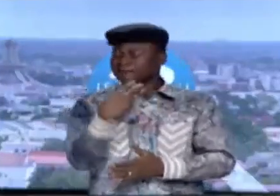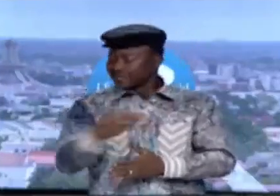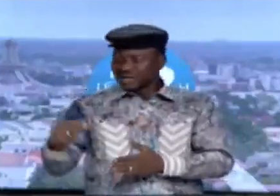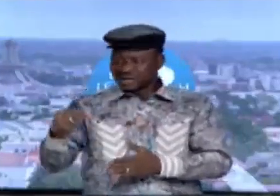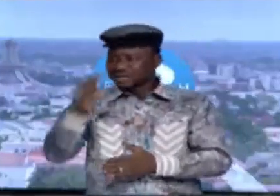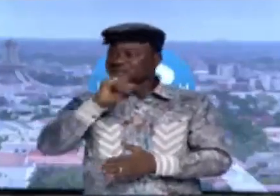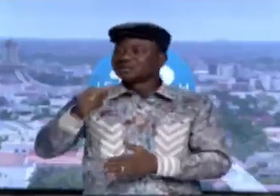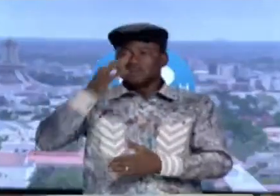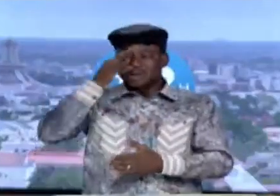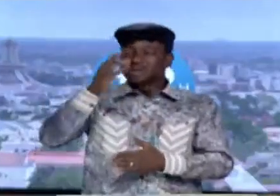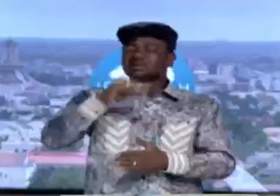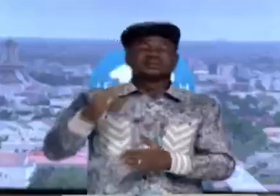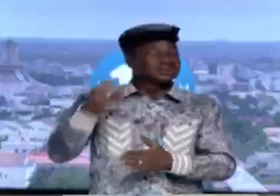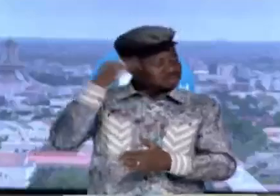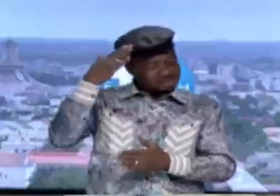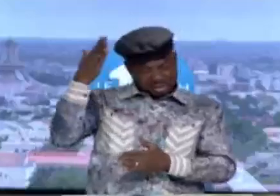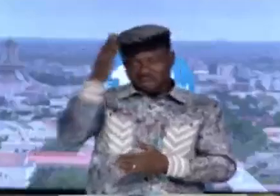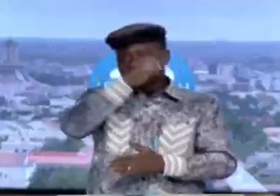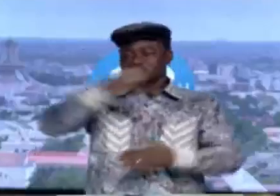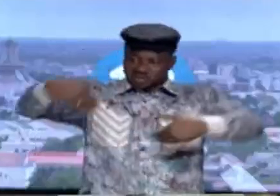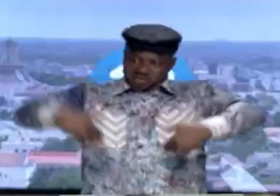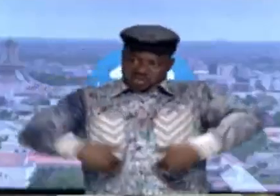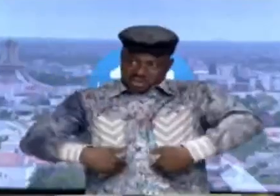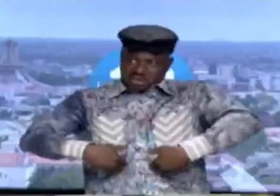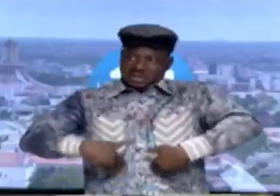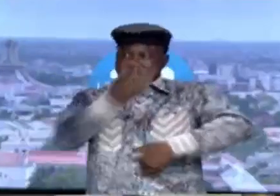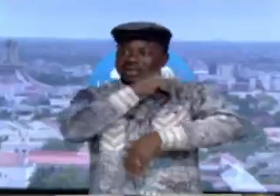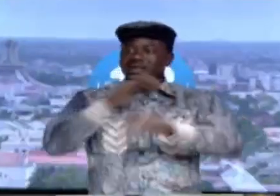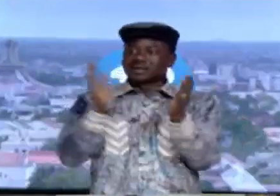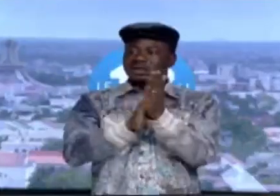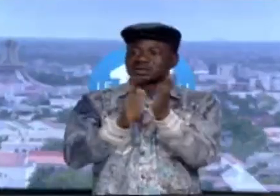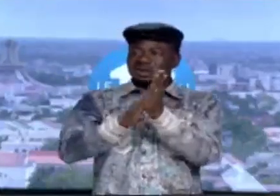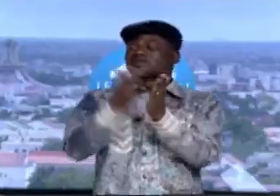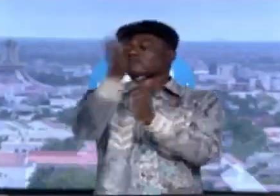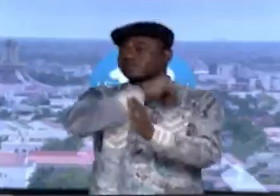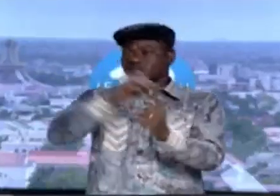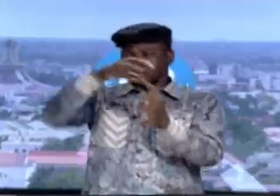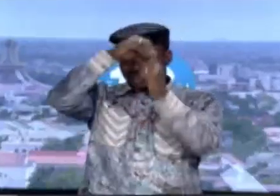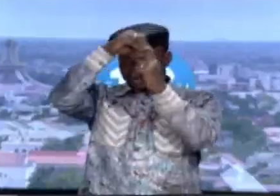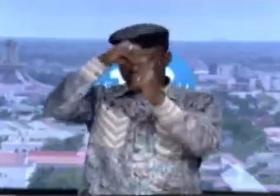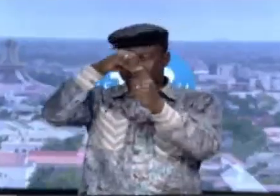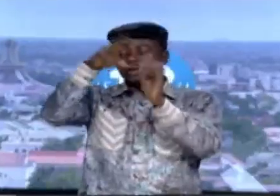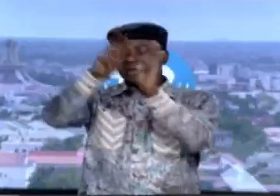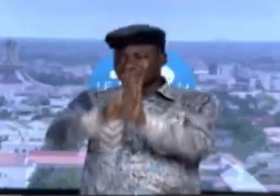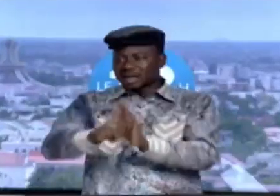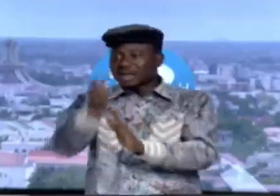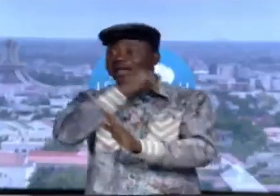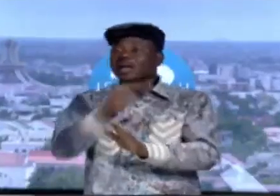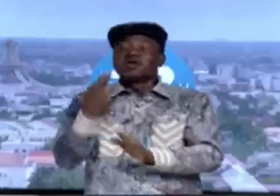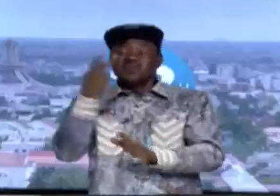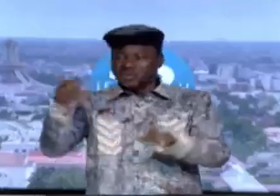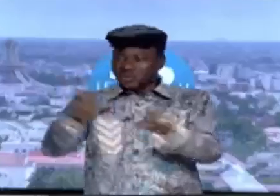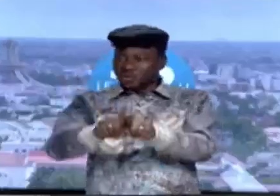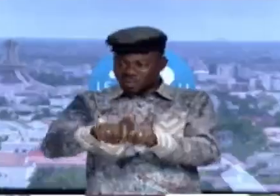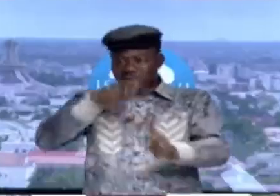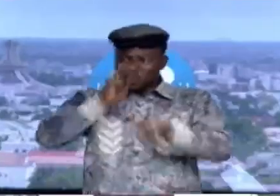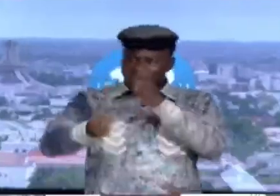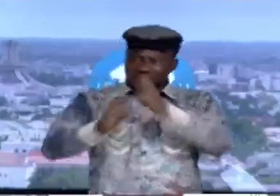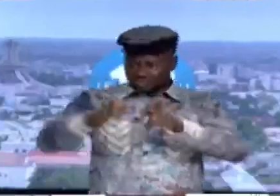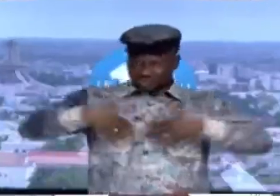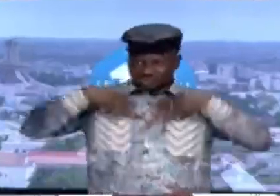chez les jeunes en général et chez les scolaires en particulier est considérée comme une question de santé publique dans notre